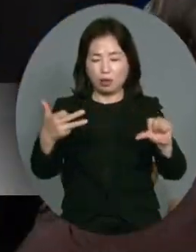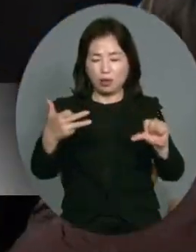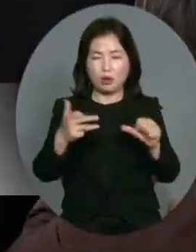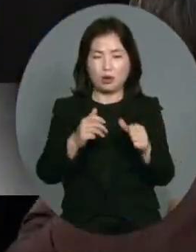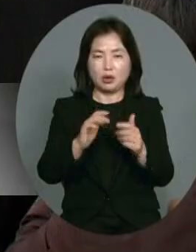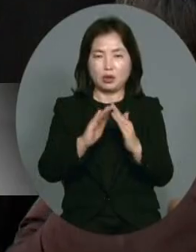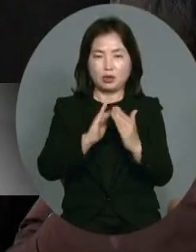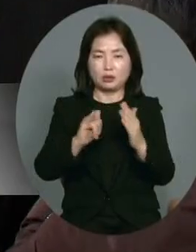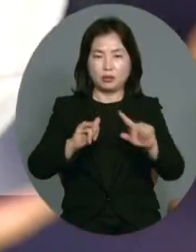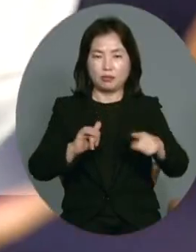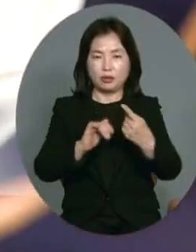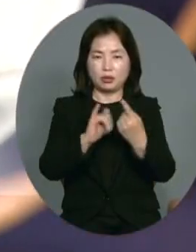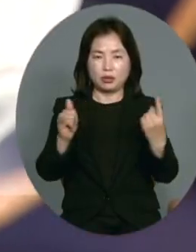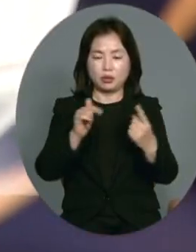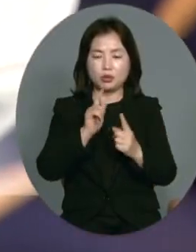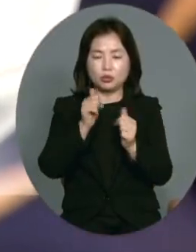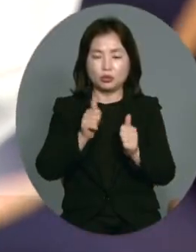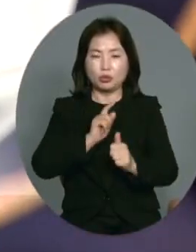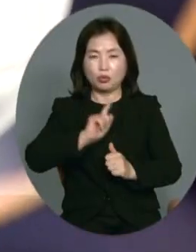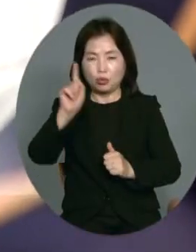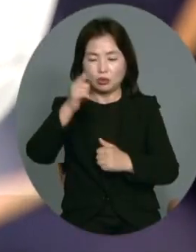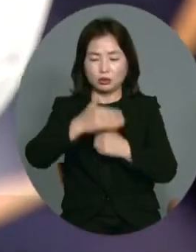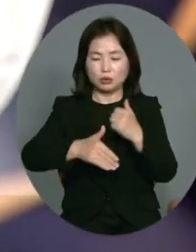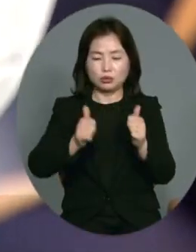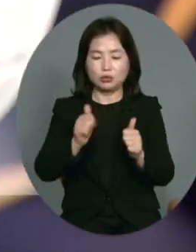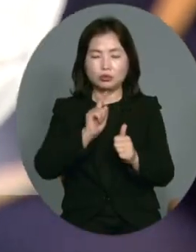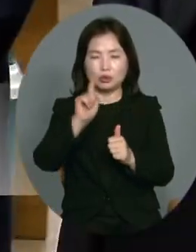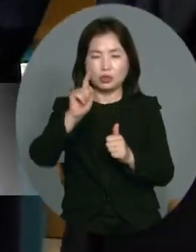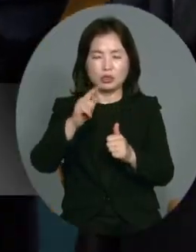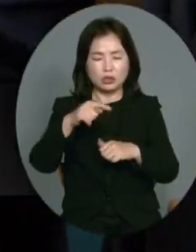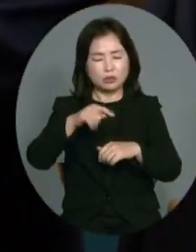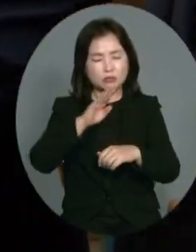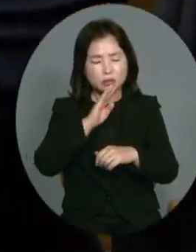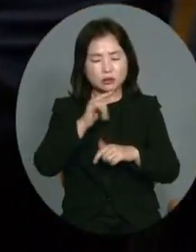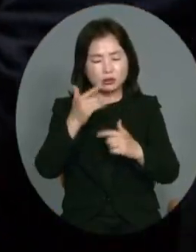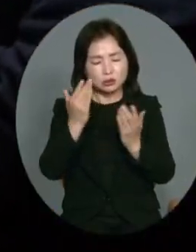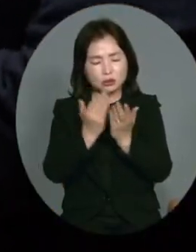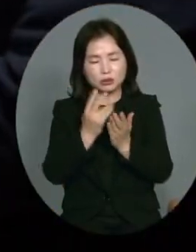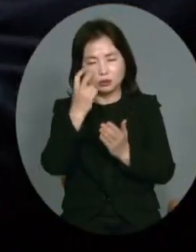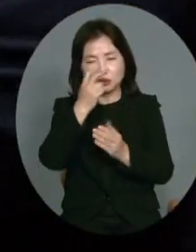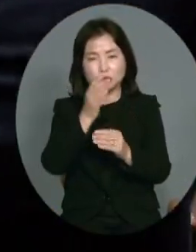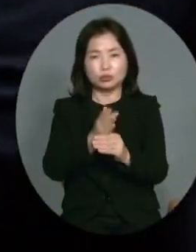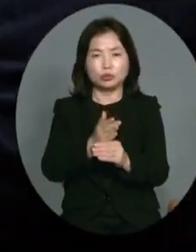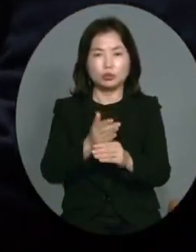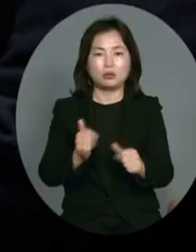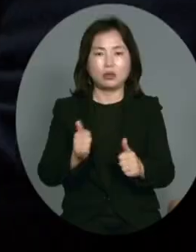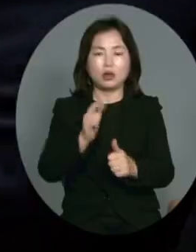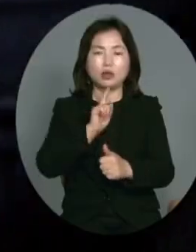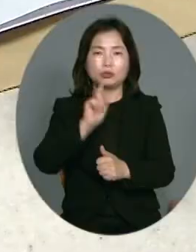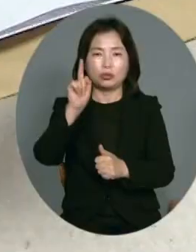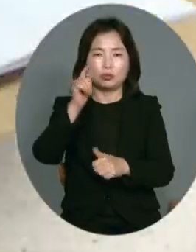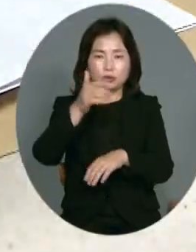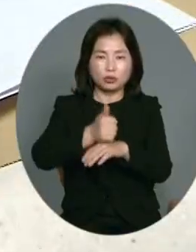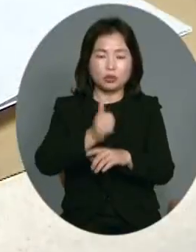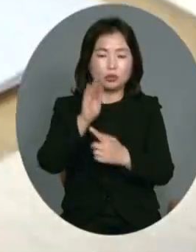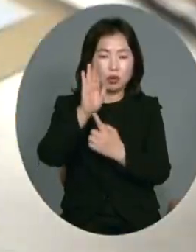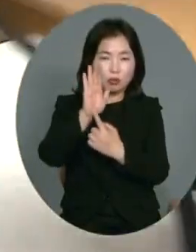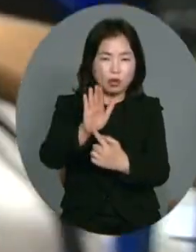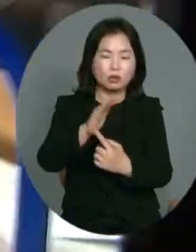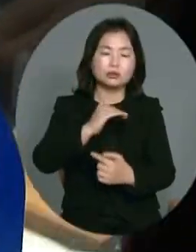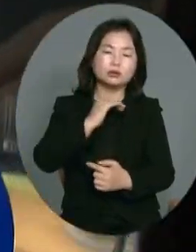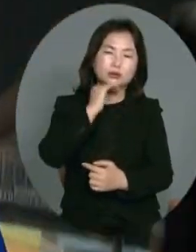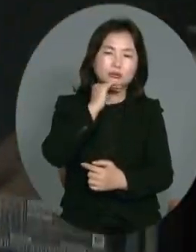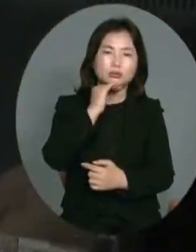당사자와 가족 100여 명이 소송을 제기해 대구지법에서 심리가 진행 중입니다. 법무부가 항소해 최종 결과는 다시